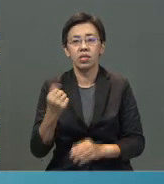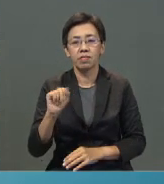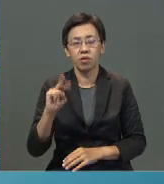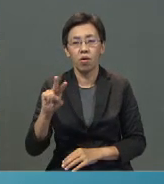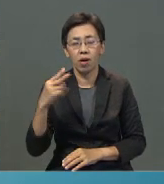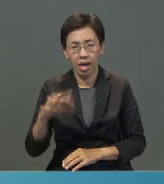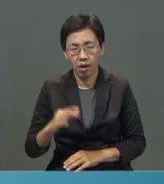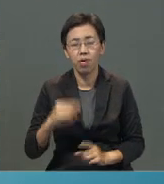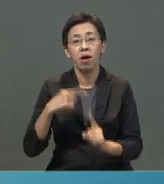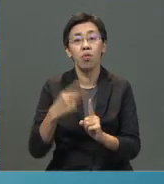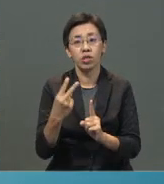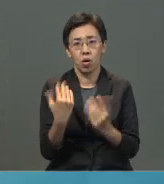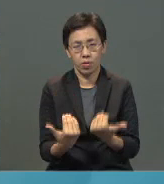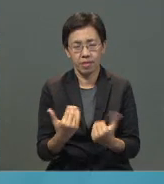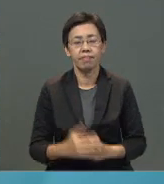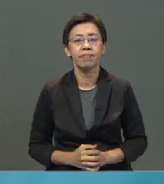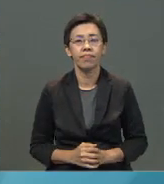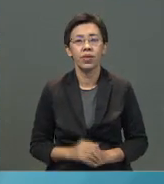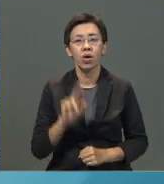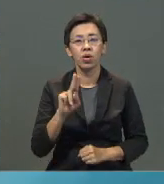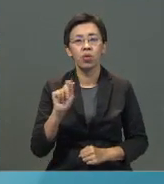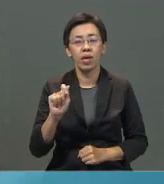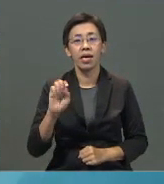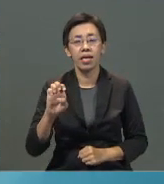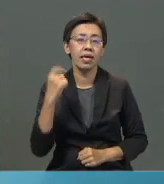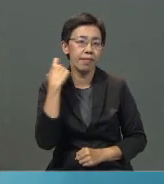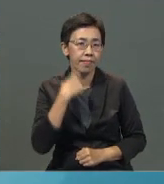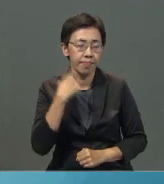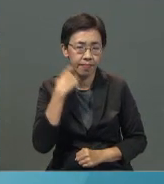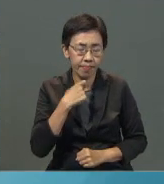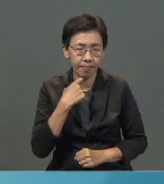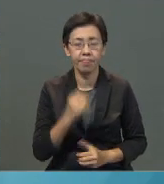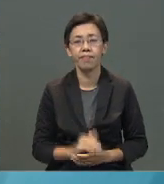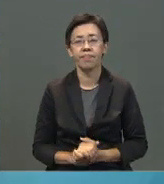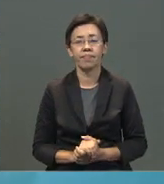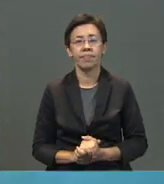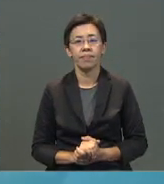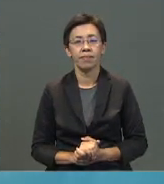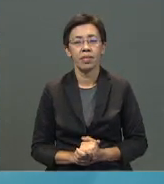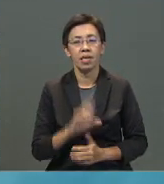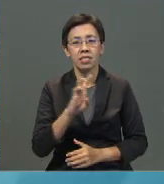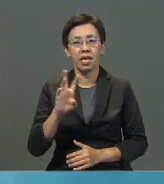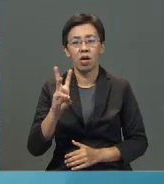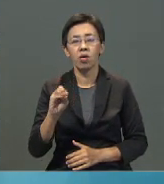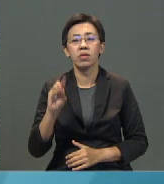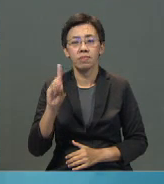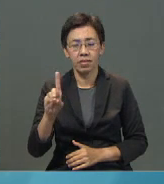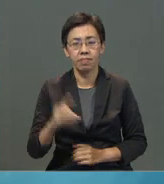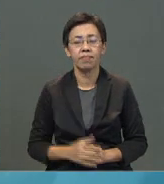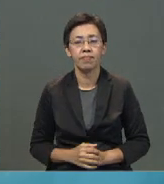รายสะสมนะครับก็มีสิบสองรายแล้วแล้วมาบวก2รายในวันนี้ uaeหรือสหรัฐอาหรับ in Lateนะครับ 761